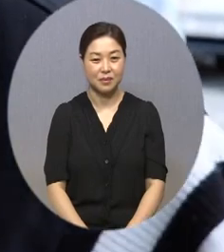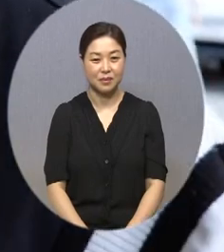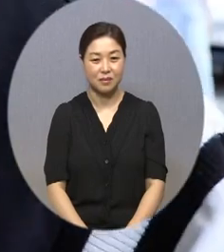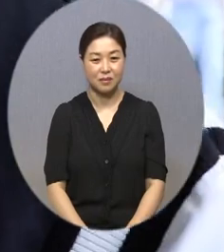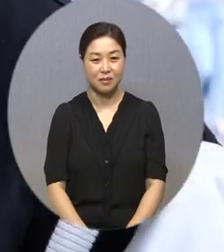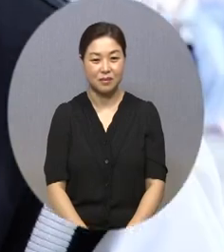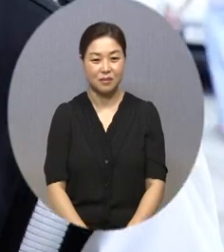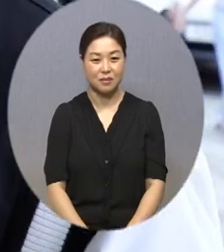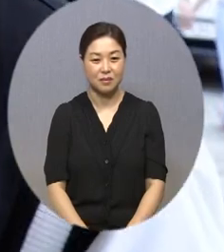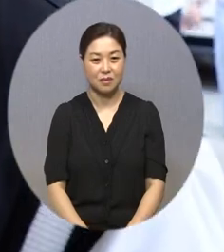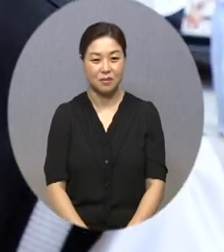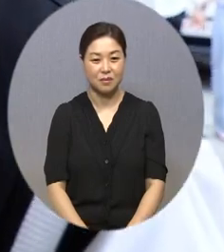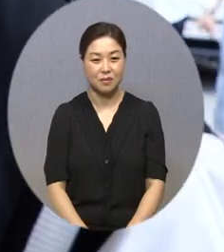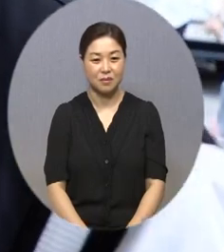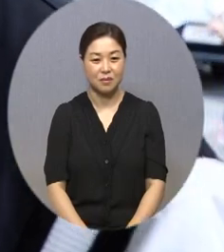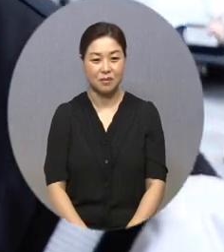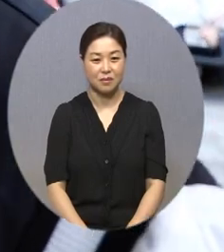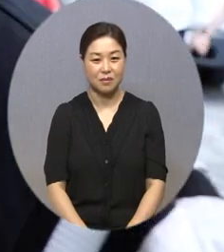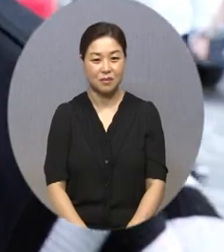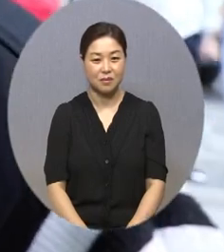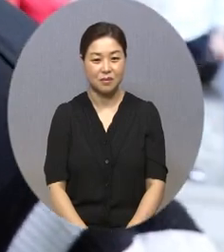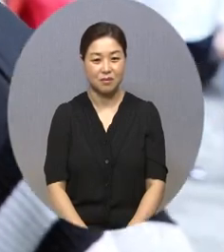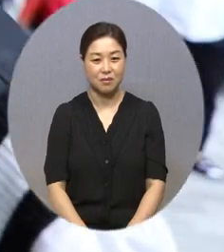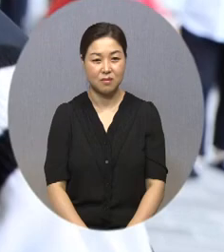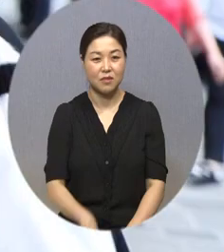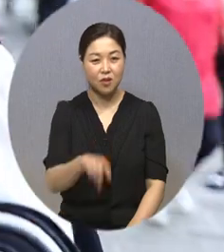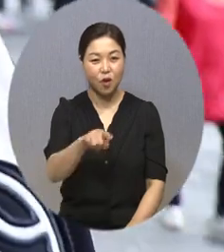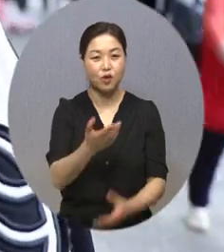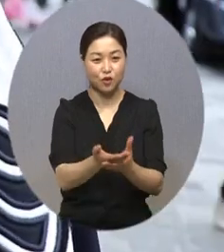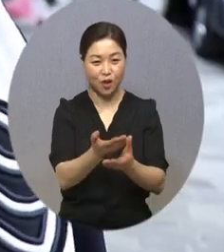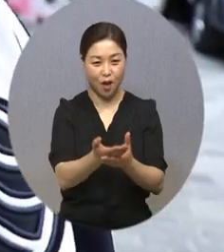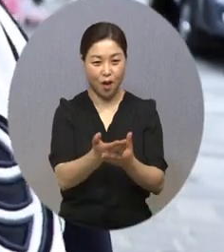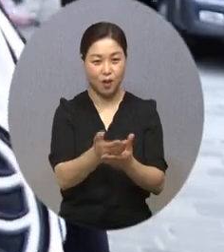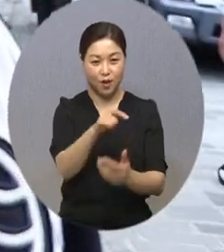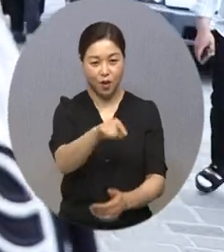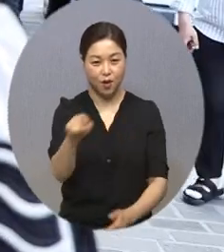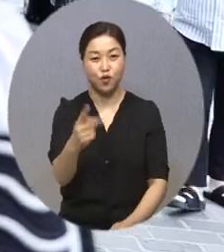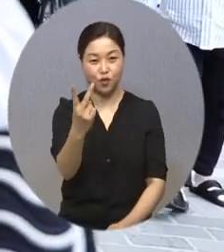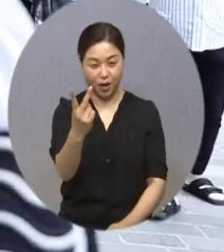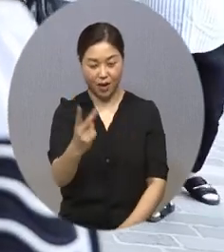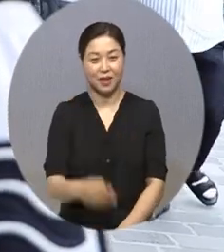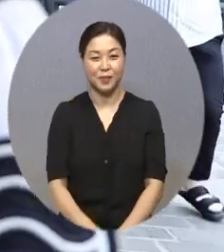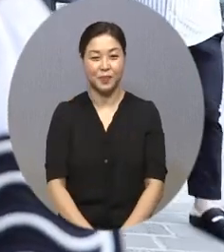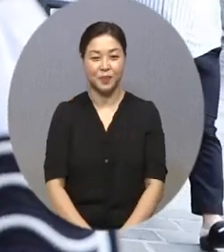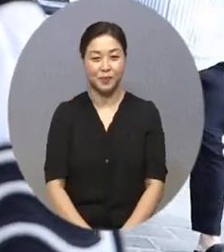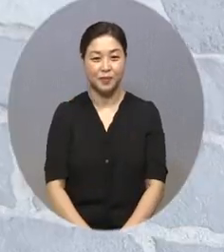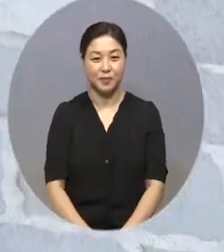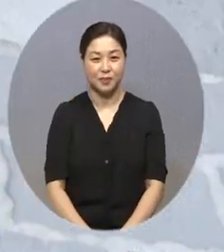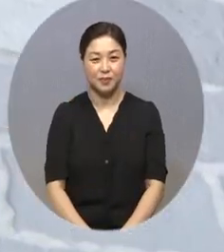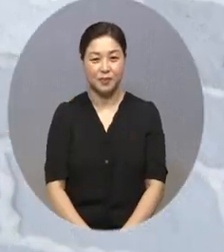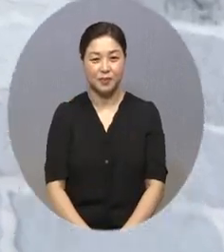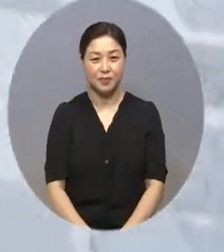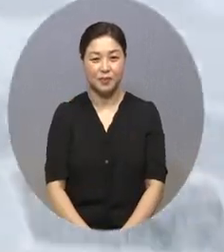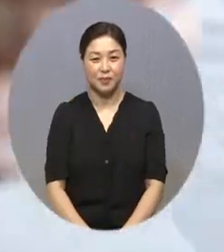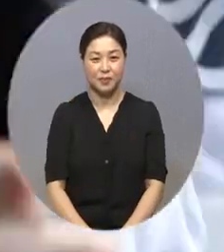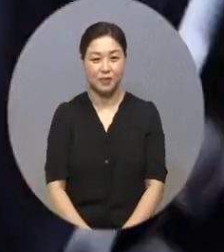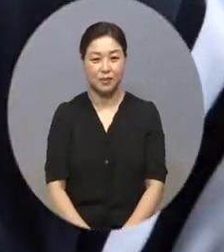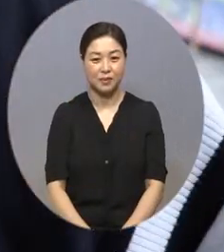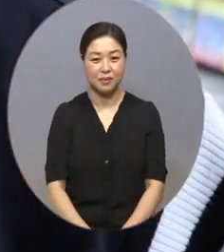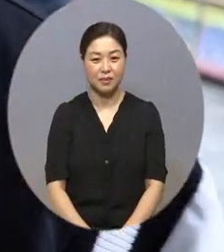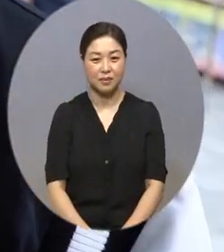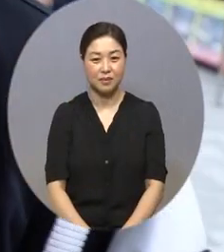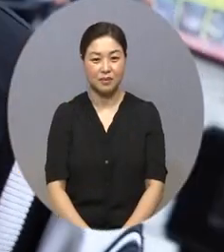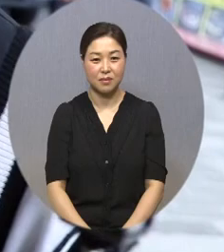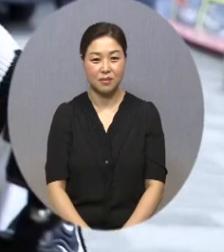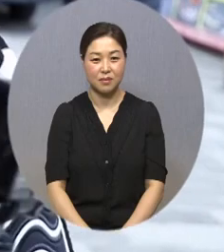제목과 걸 아 이것도 주세요 이렇게 빼주세요 으 아 정말